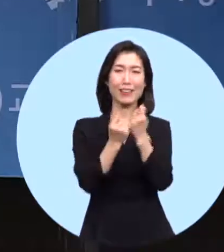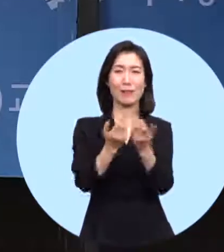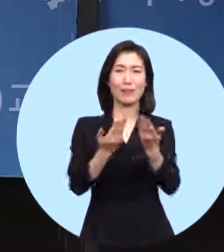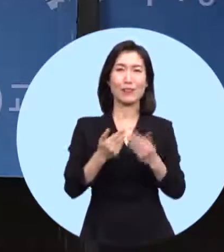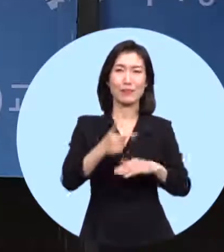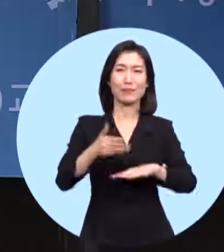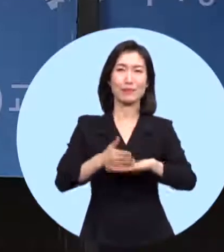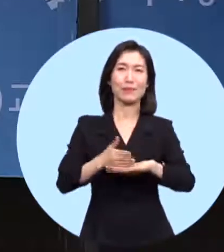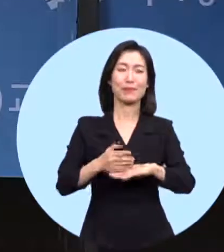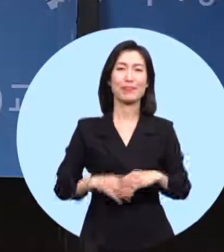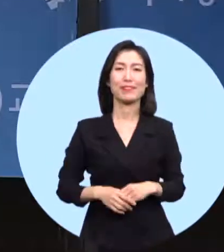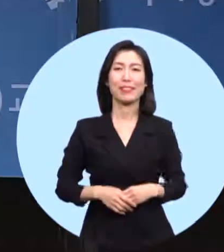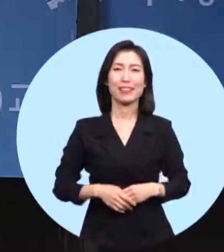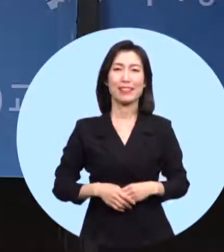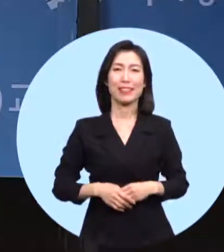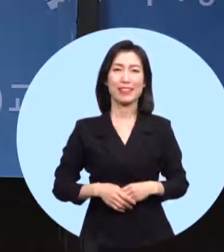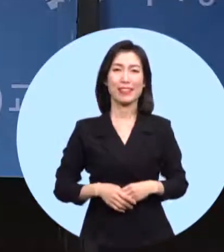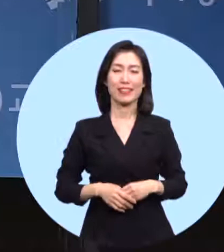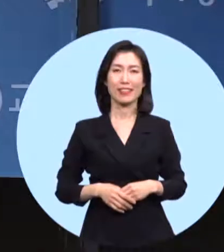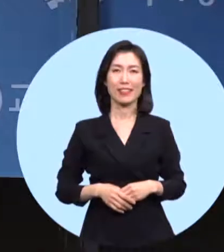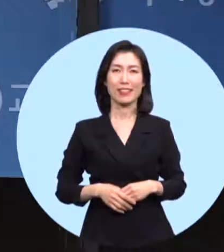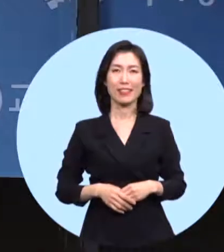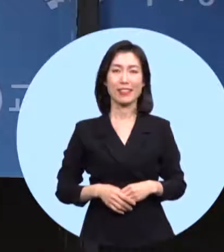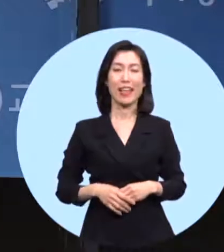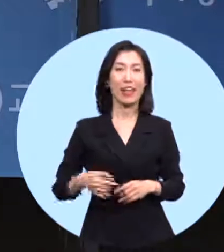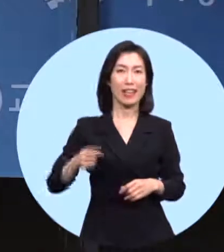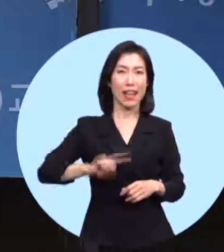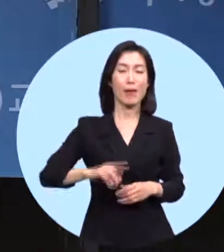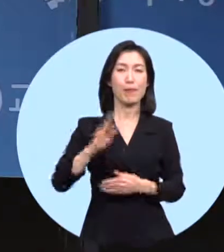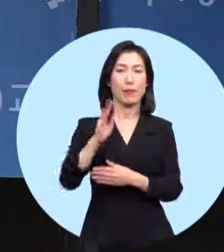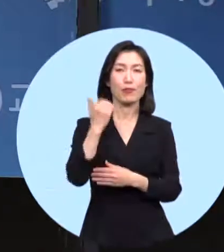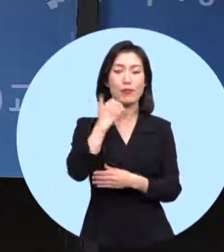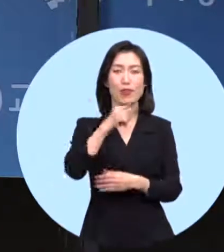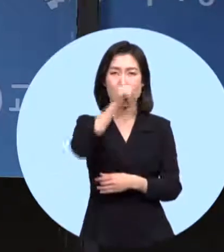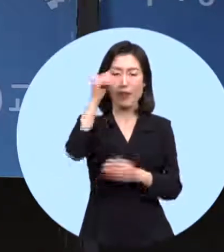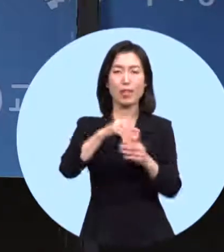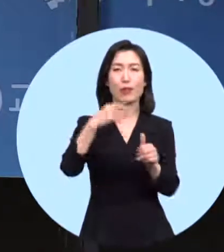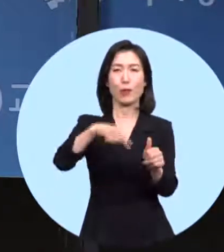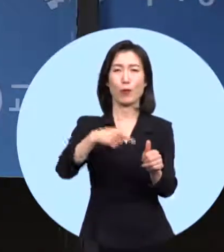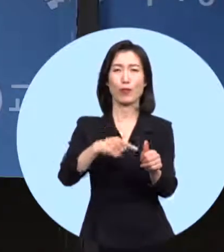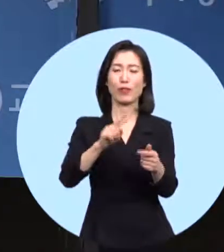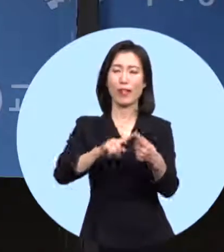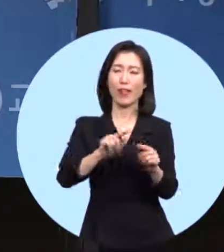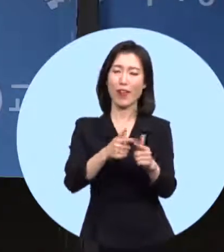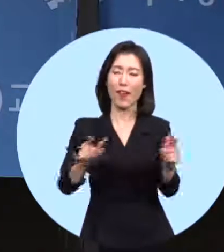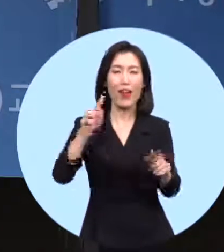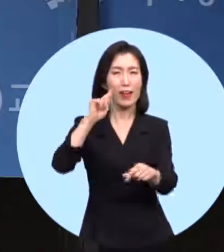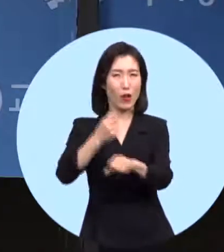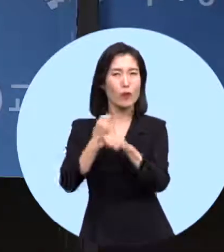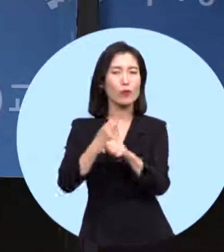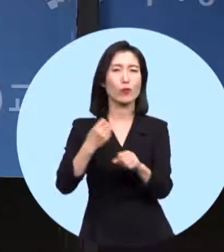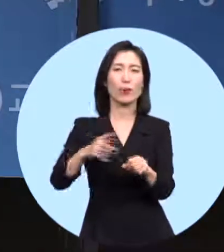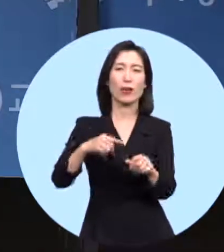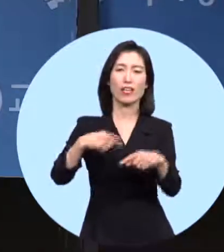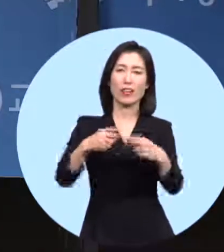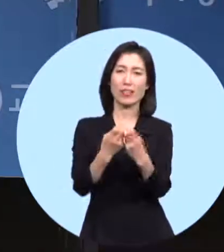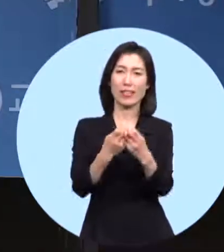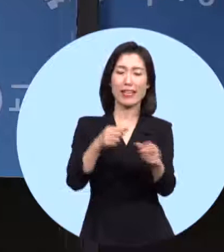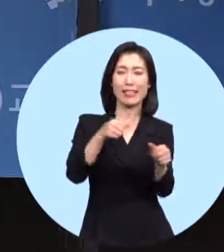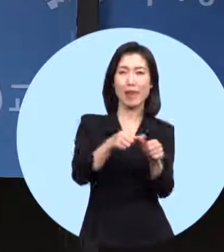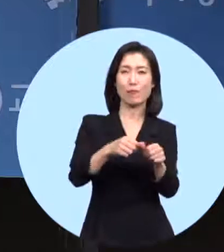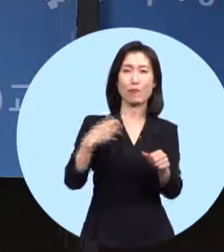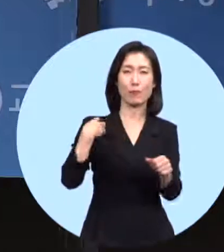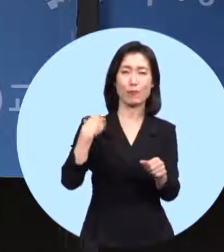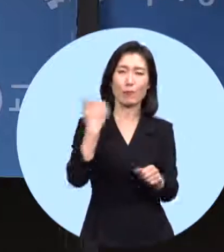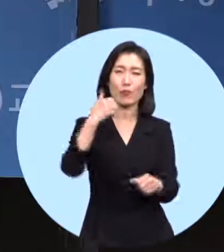주셨습니다. 감사드리겠습니다. 이어서 평생교육 관련해서 다양한 연구와 또 정책 자문을 하고